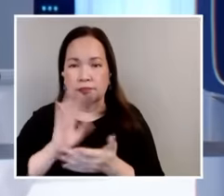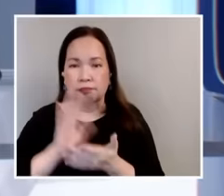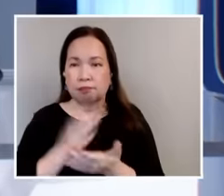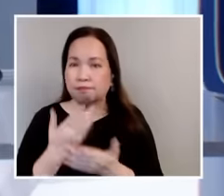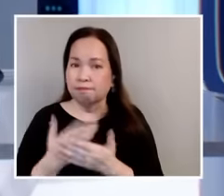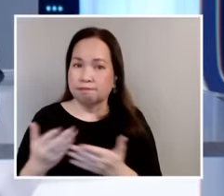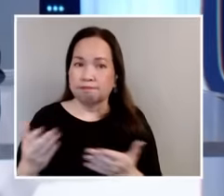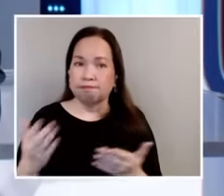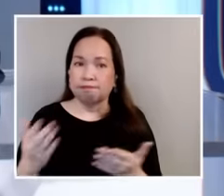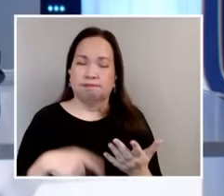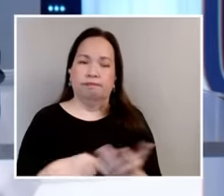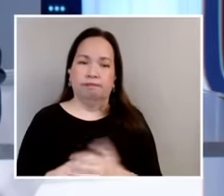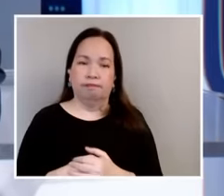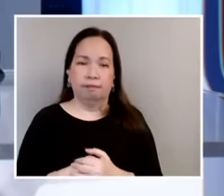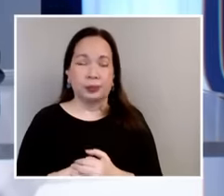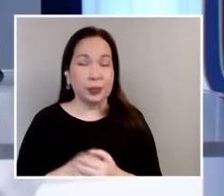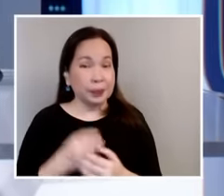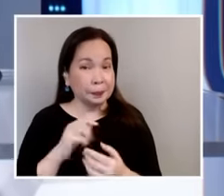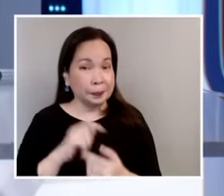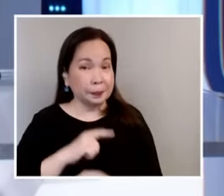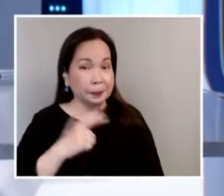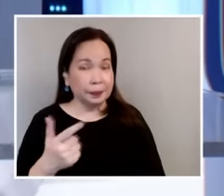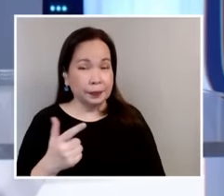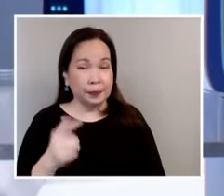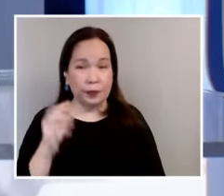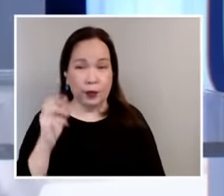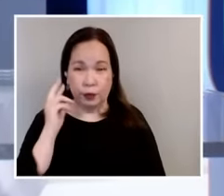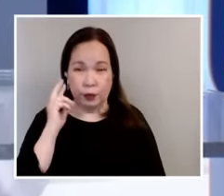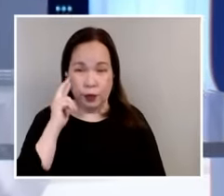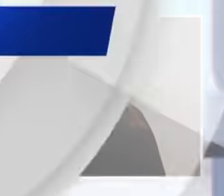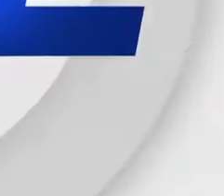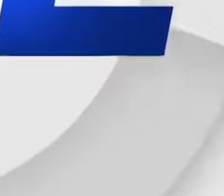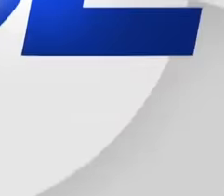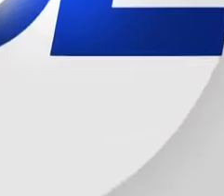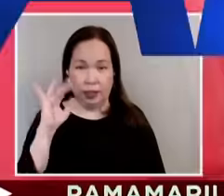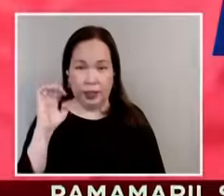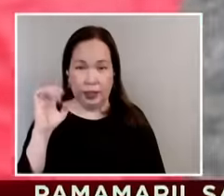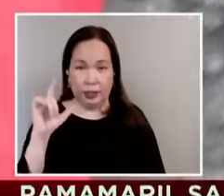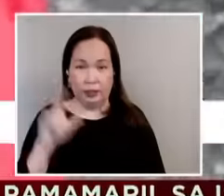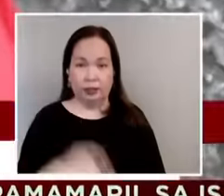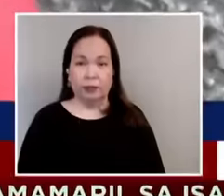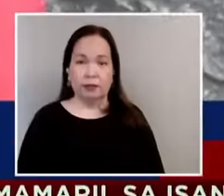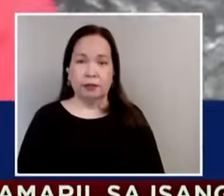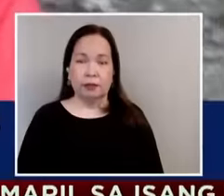bilihin. Nagpapatrol, Rafael Bosano.